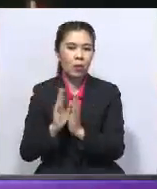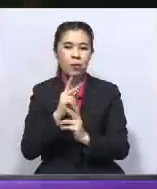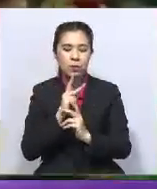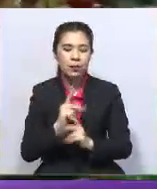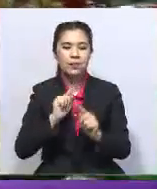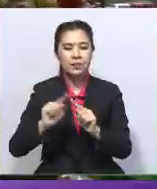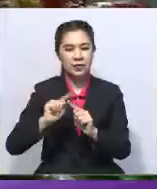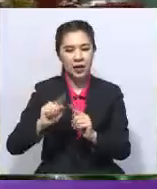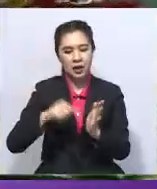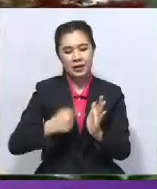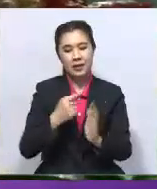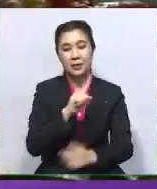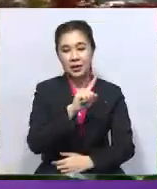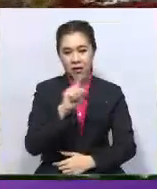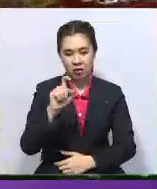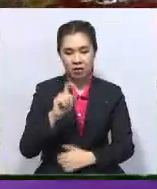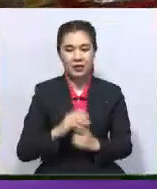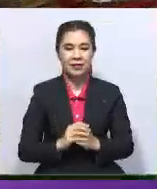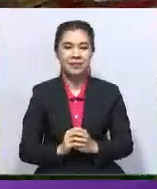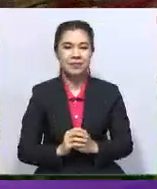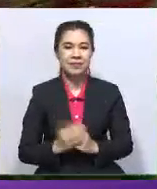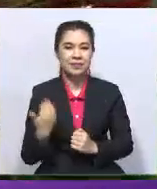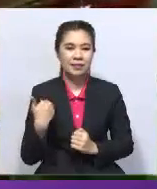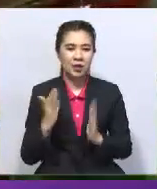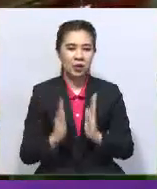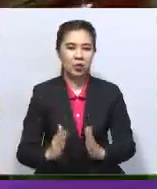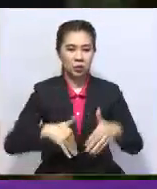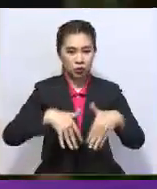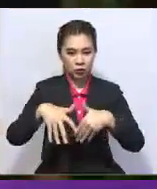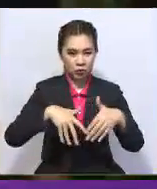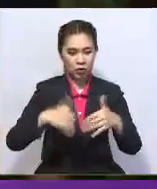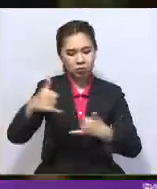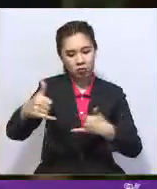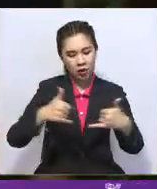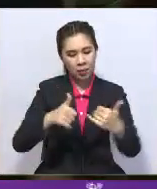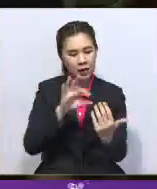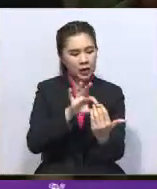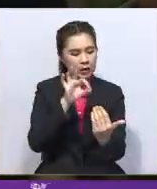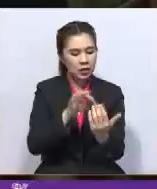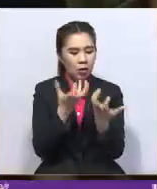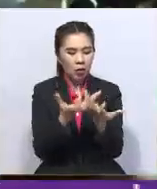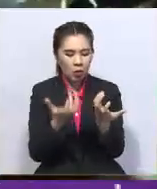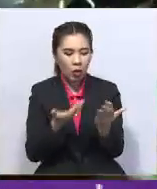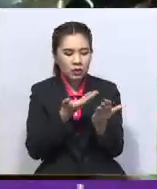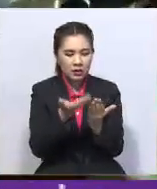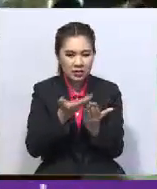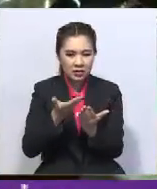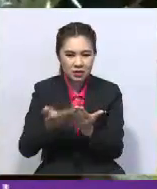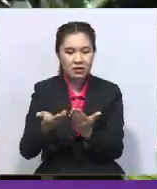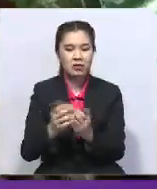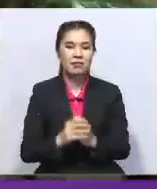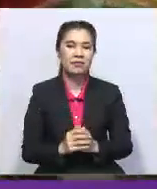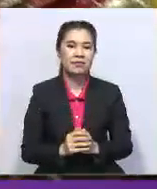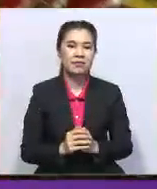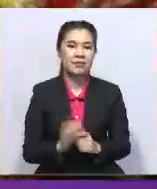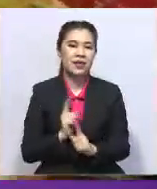นที่ชุดละ100บาทซึ่งขณะนี้ต้องบอกว่ามีประชาชนยังคงเดินทางมาเลือกซื้อของไหว้เจ้านะคะในวันจ่ายอย่างต่อเนื่อง